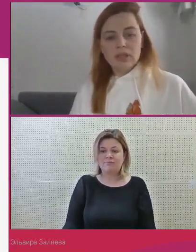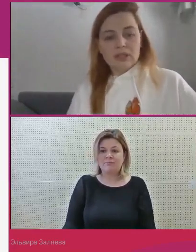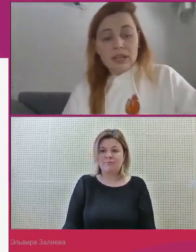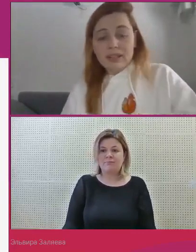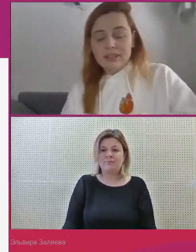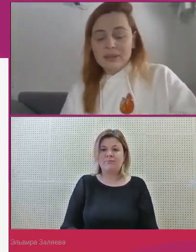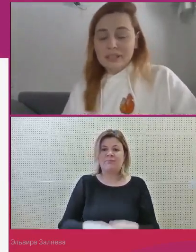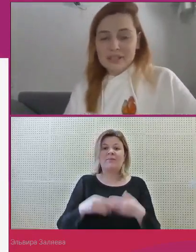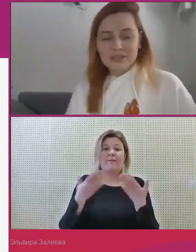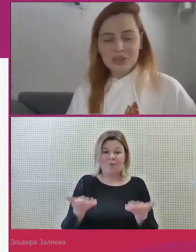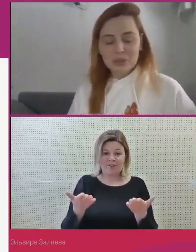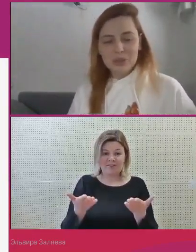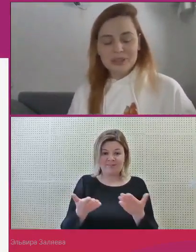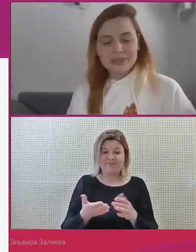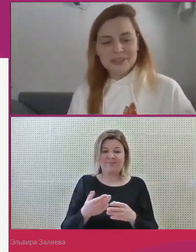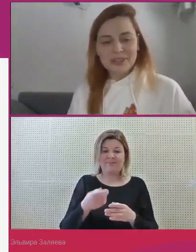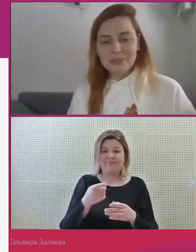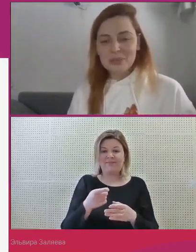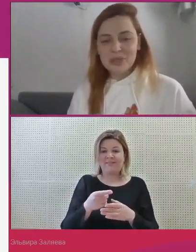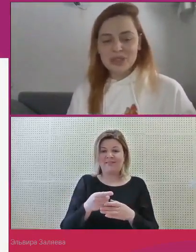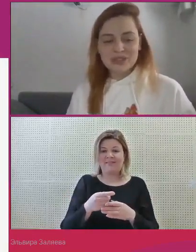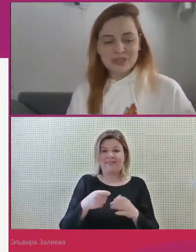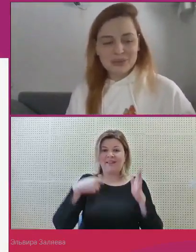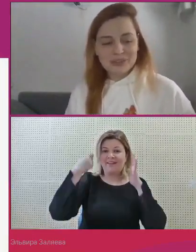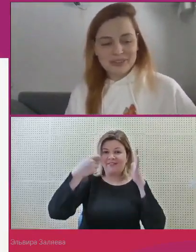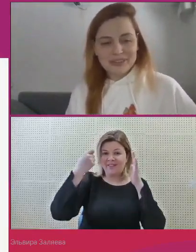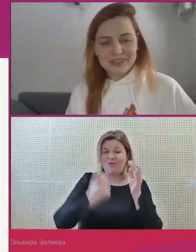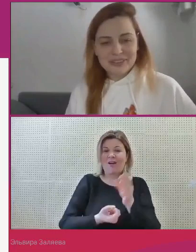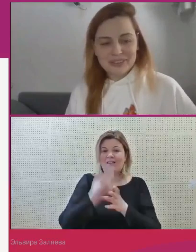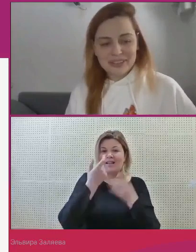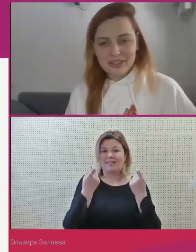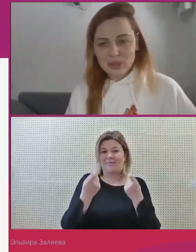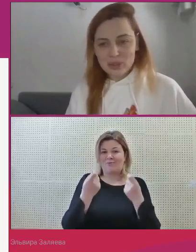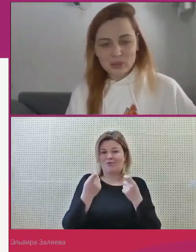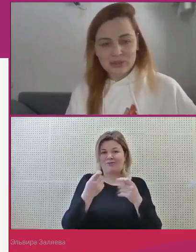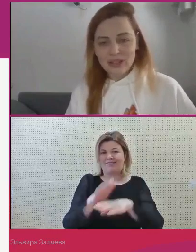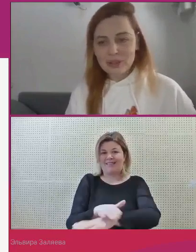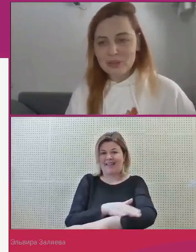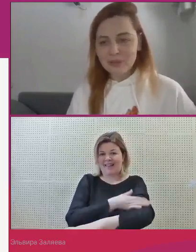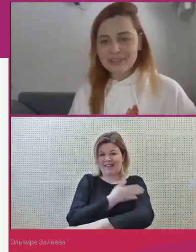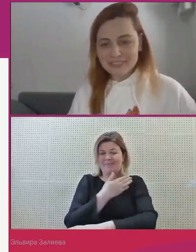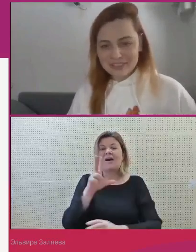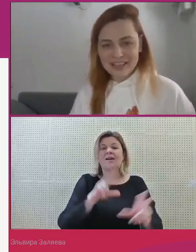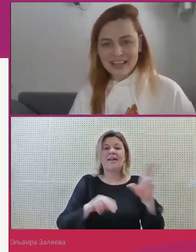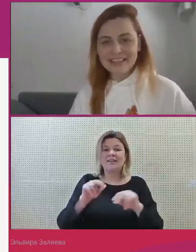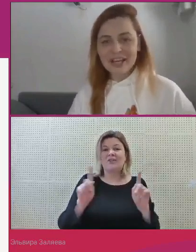Вот, да, оказалось видео длинным немножко, но я надеюсь, что как